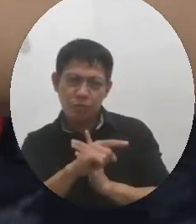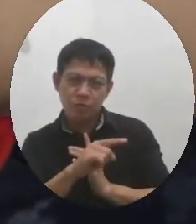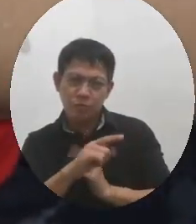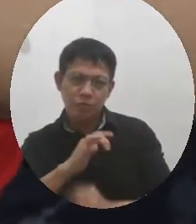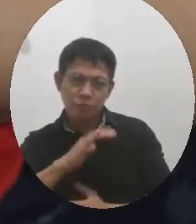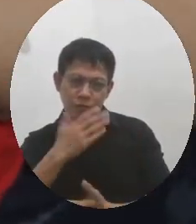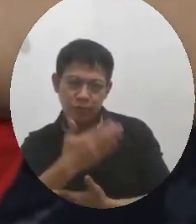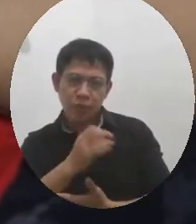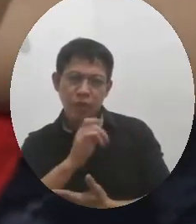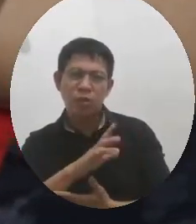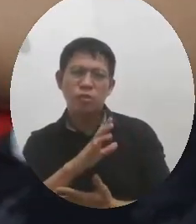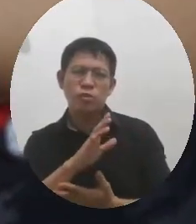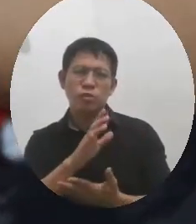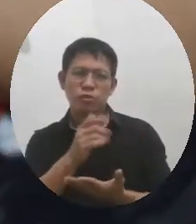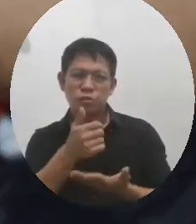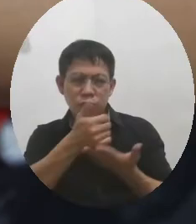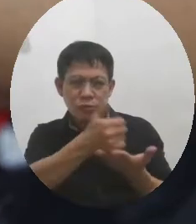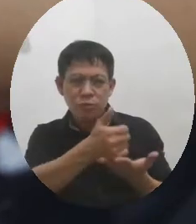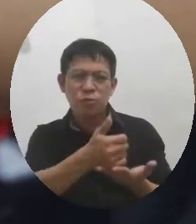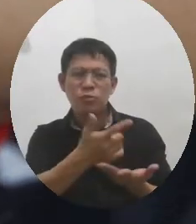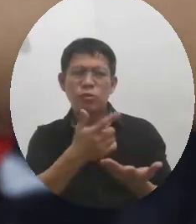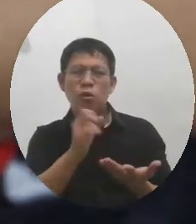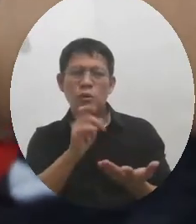tayo. Tayo.